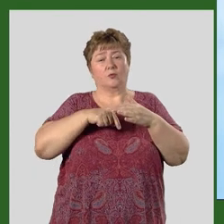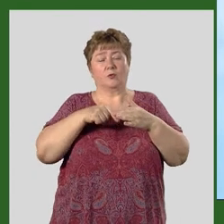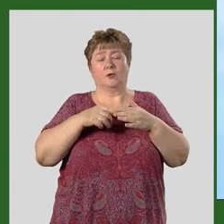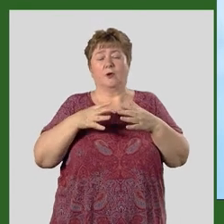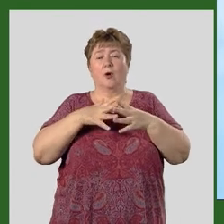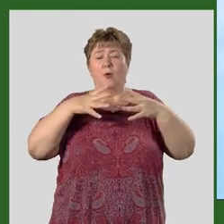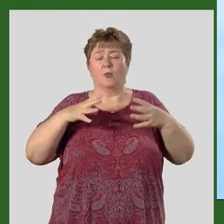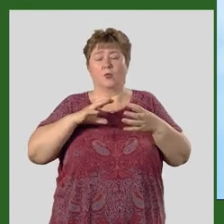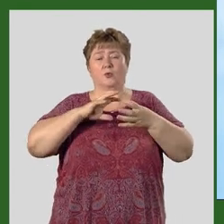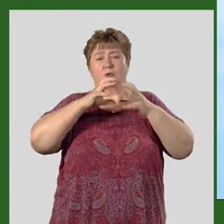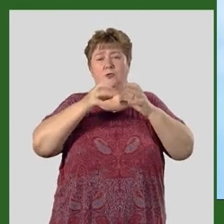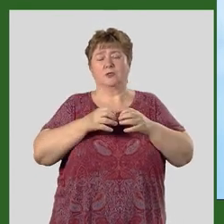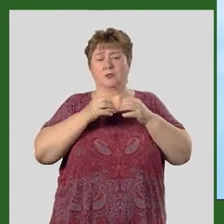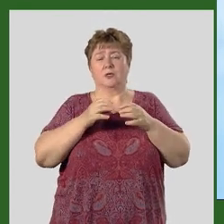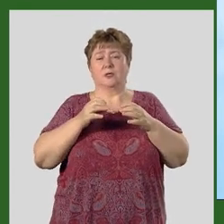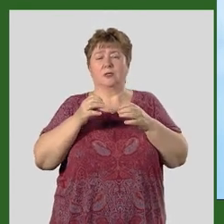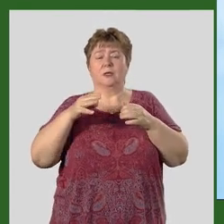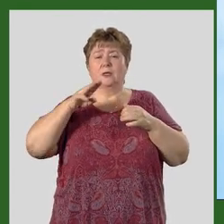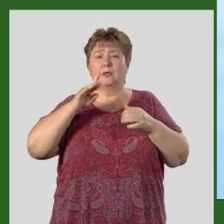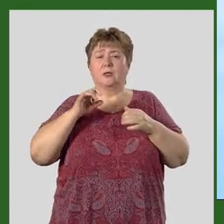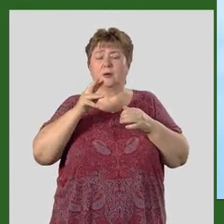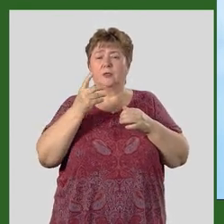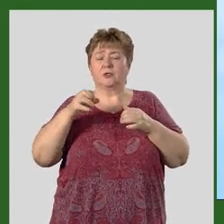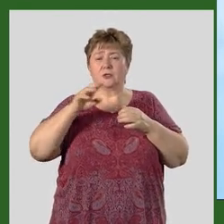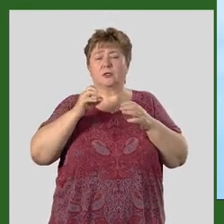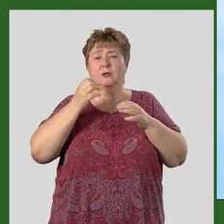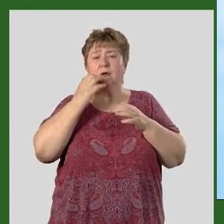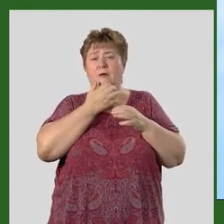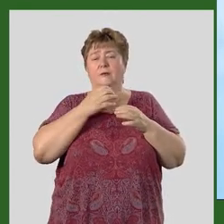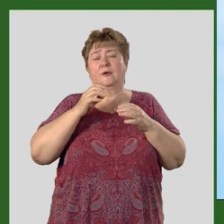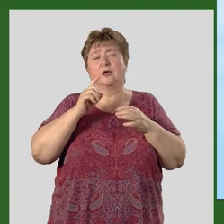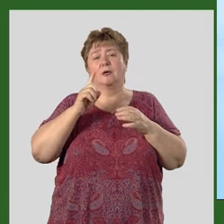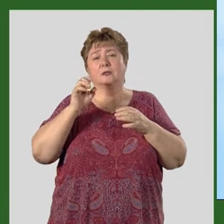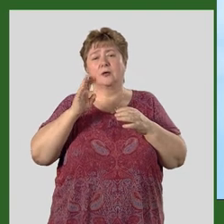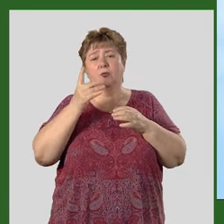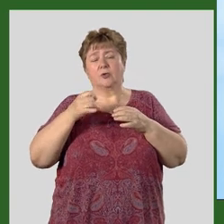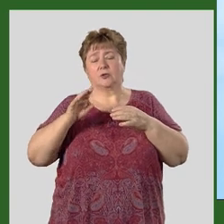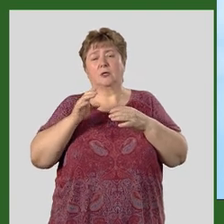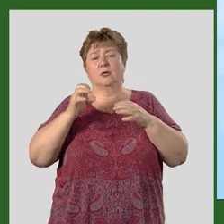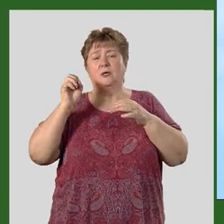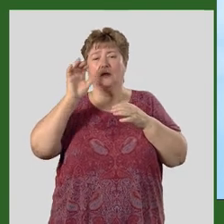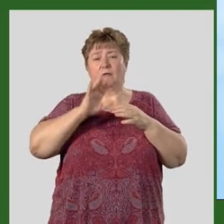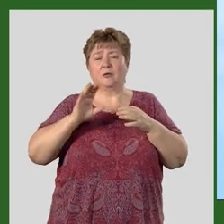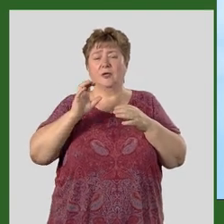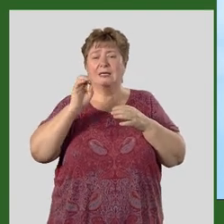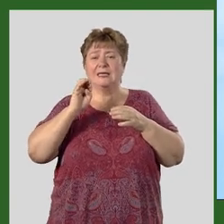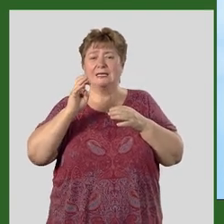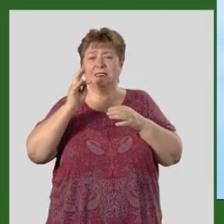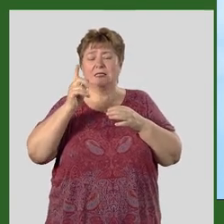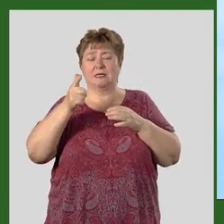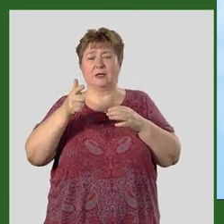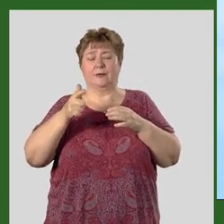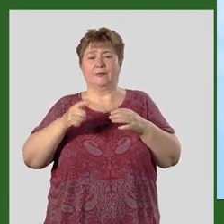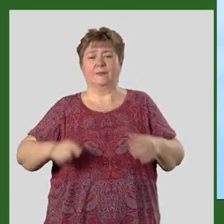Больше всего таких стран в тропической Африке, в зарубежной Европе и среди стран СНГ.